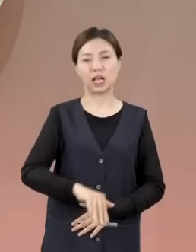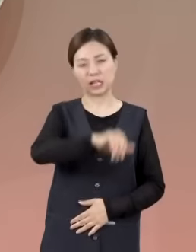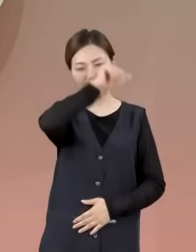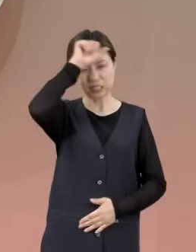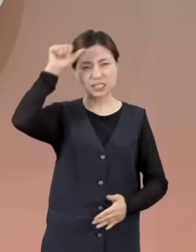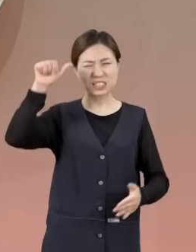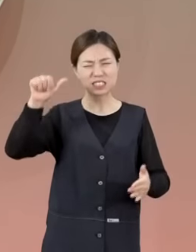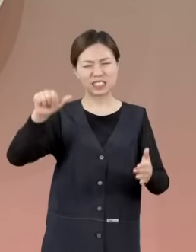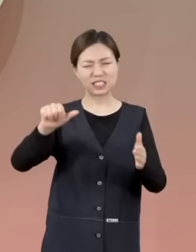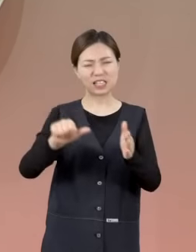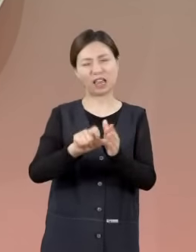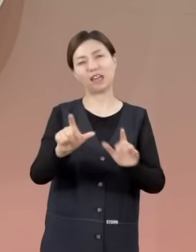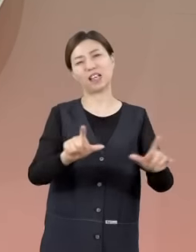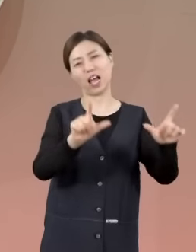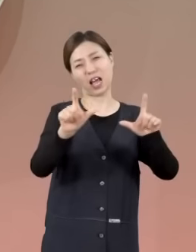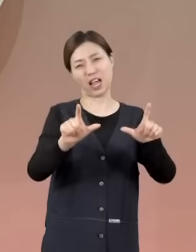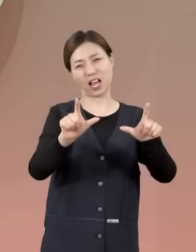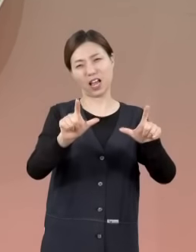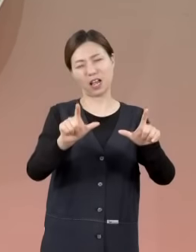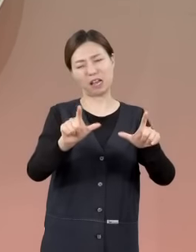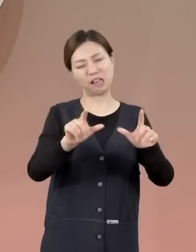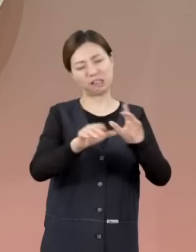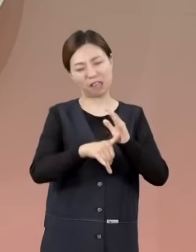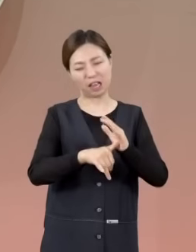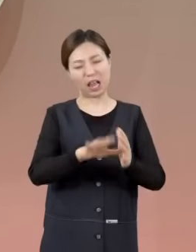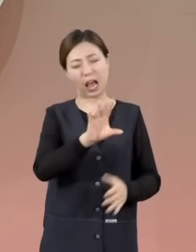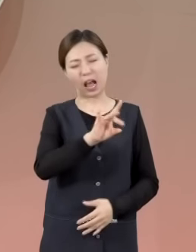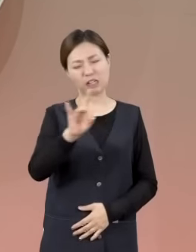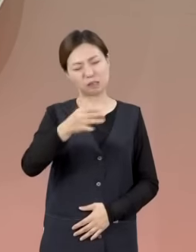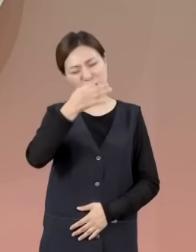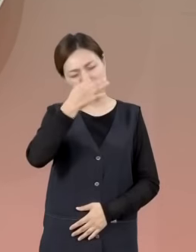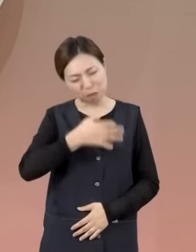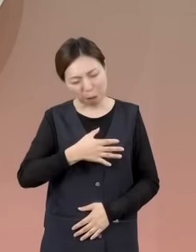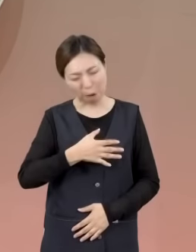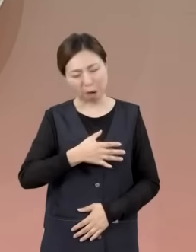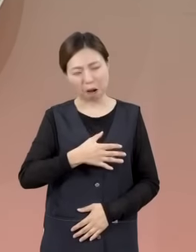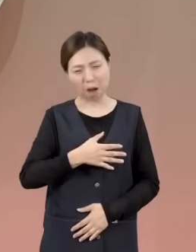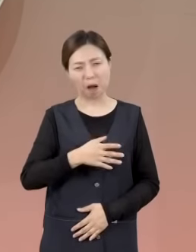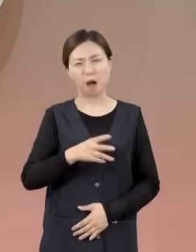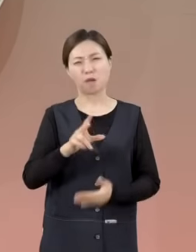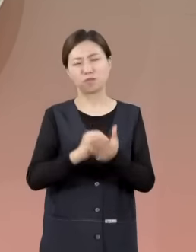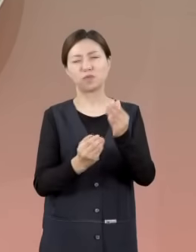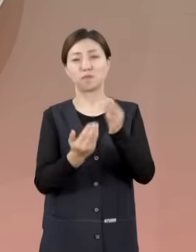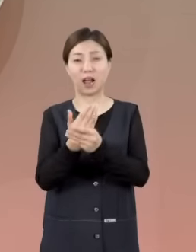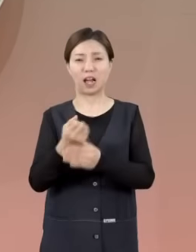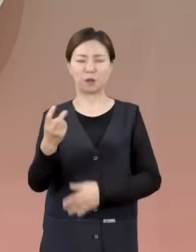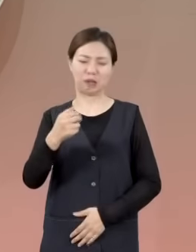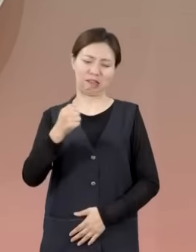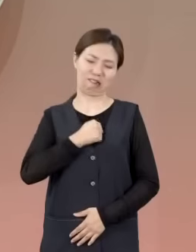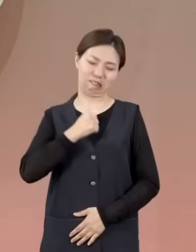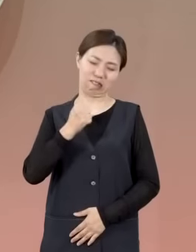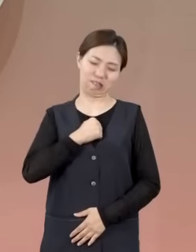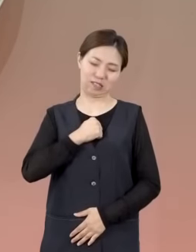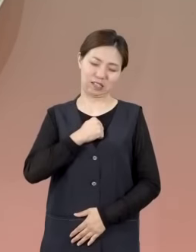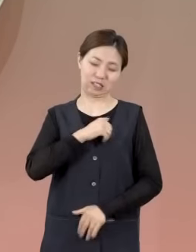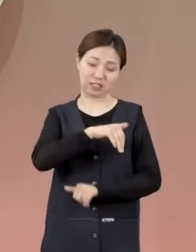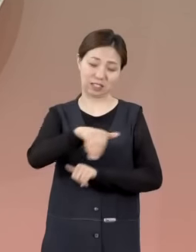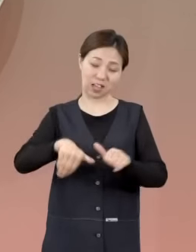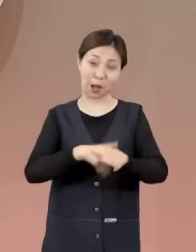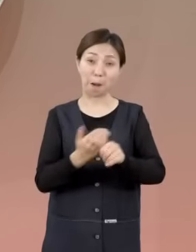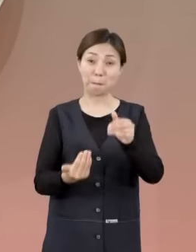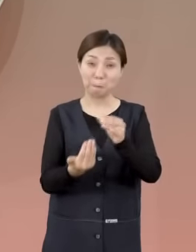잘 닦았는데도 인생사 살다가 힘들고 괴롭고 답답한